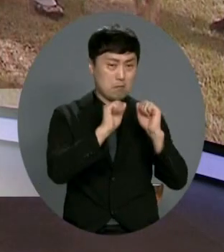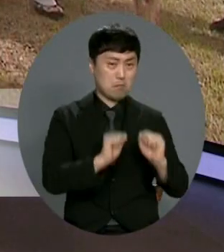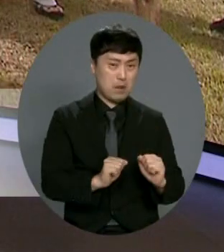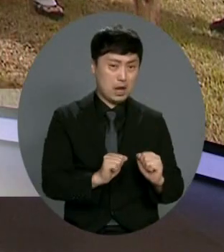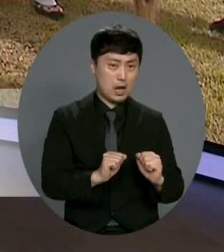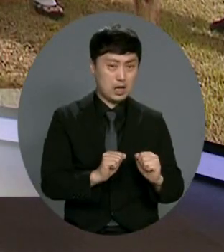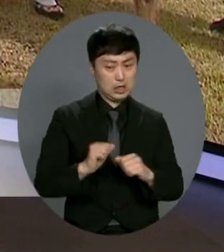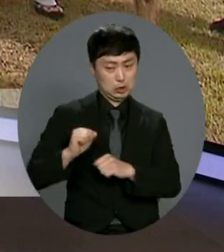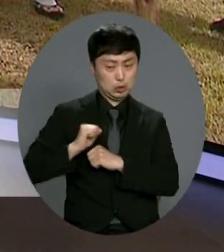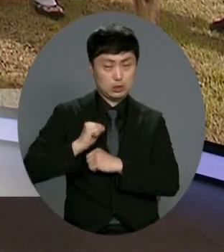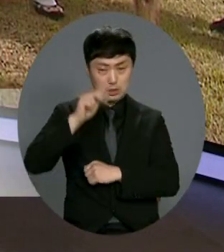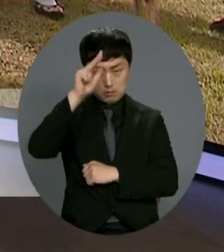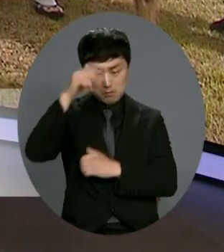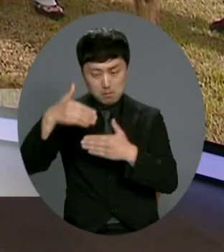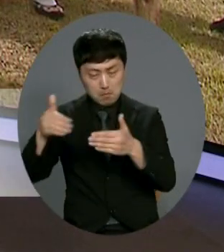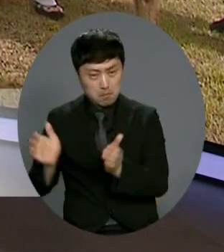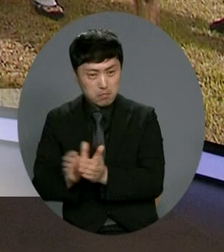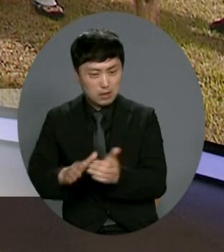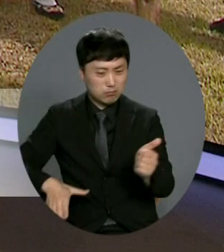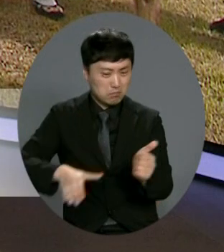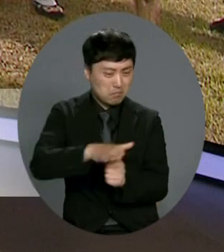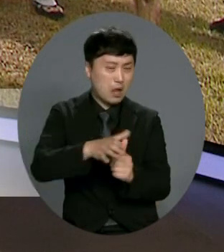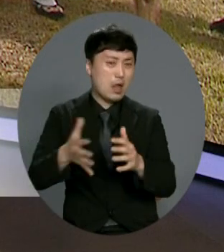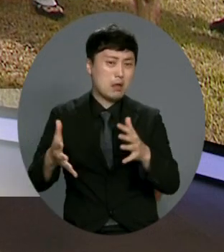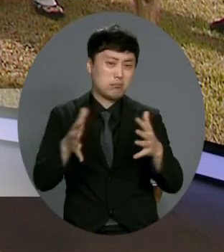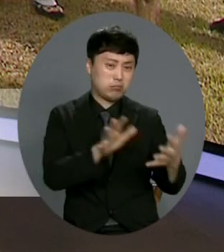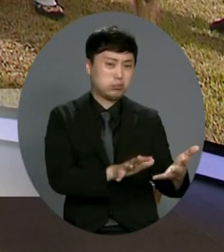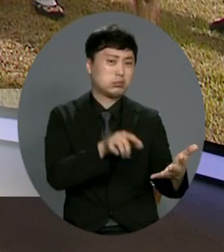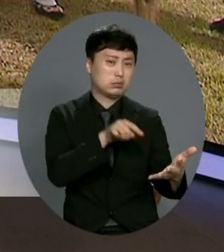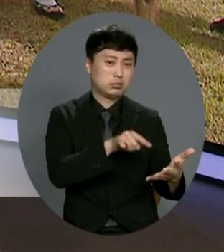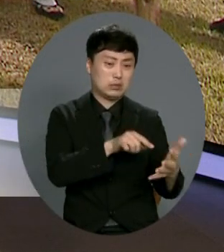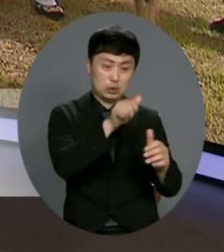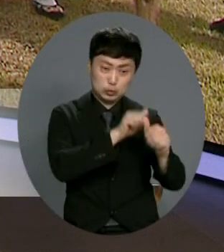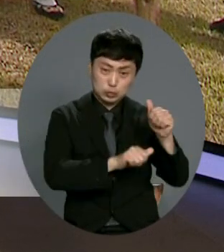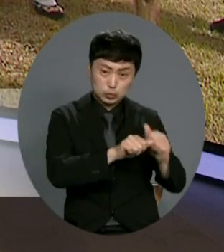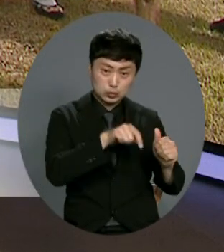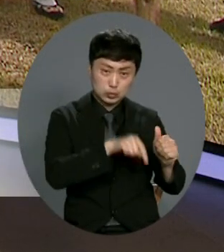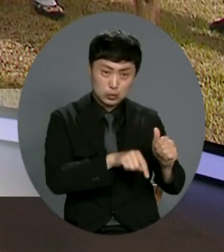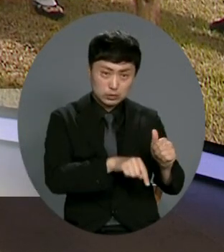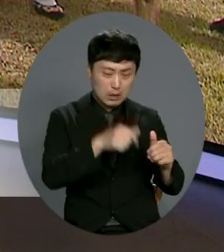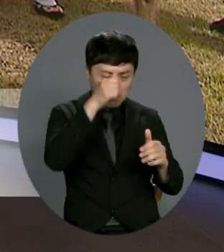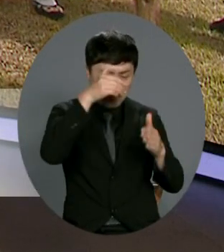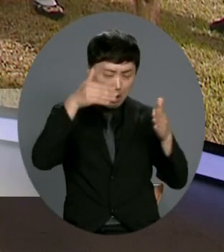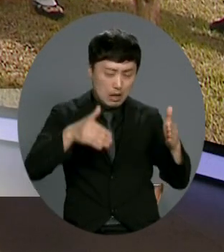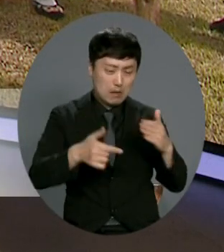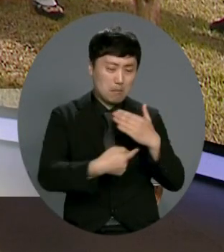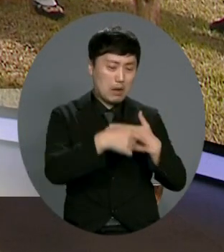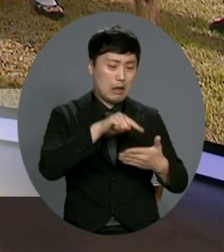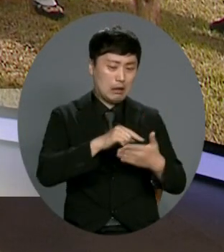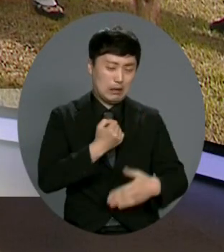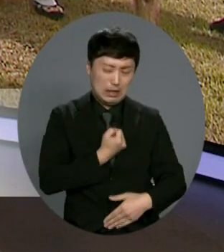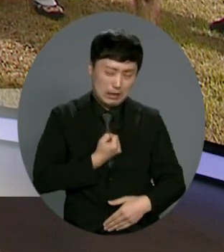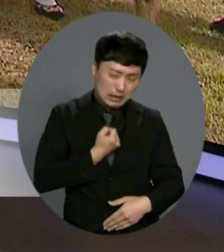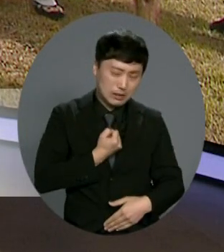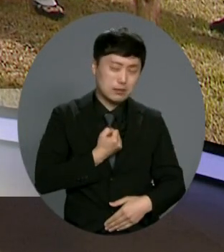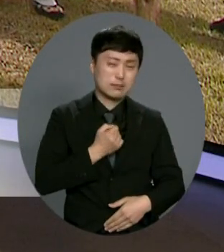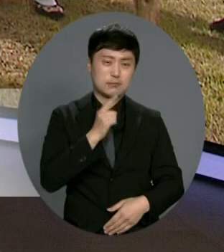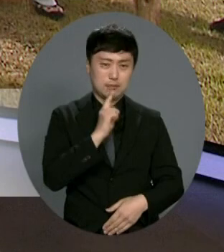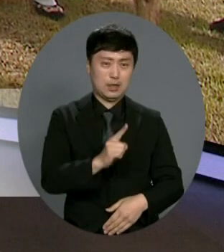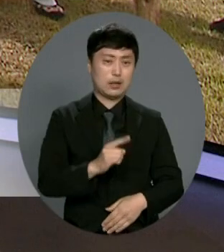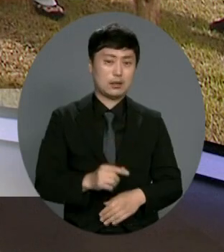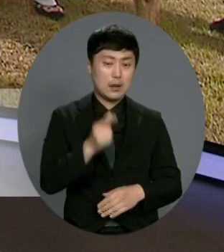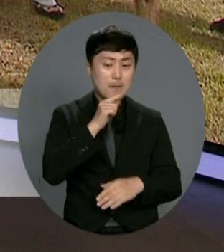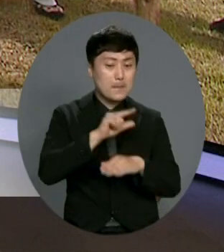있다가 군인과 경찰에 의해 집단사살된 민간인들의 자손들이 평생 가슴에 묻어둔 말입니다 대구